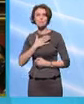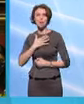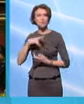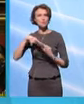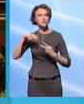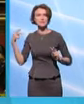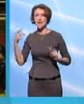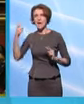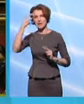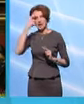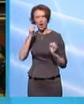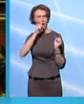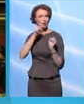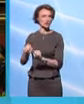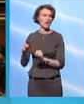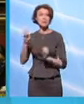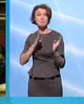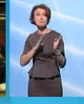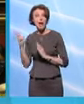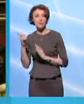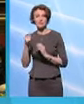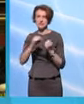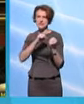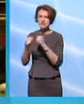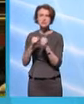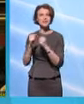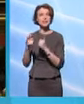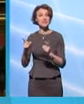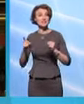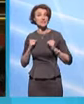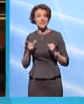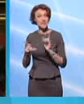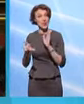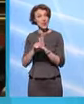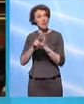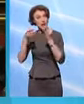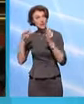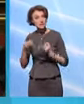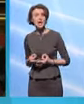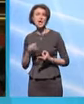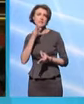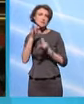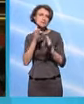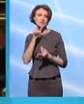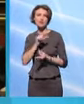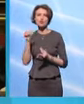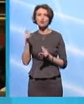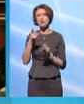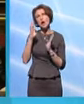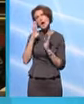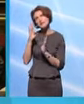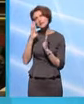Il contrasto della mafia e la difesa della legalità non costituiscono per noi una generica tensione,